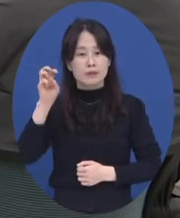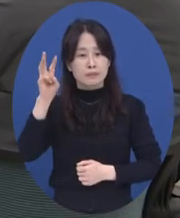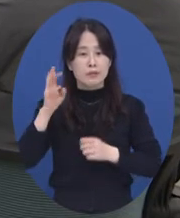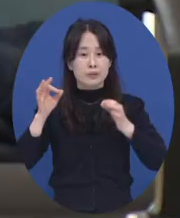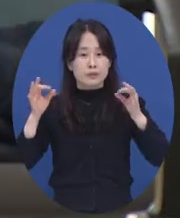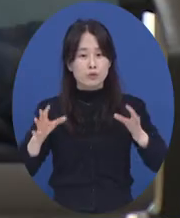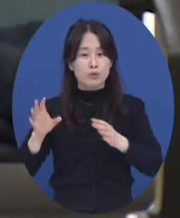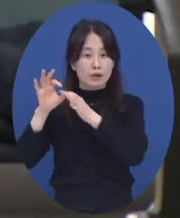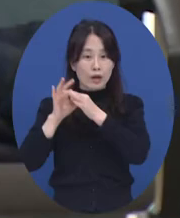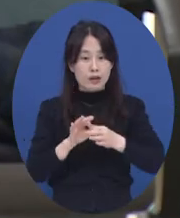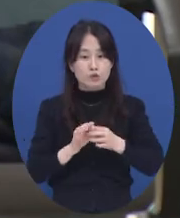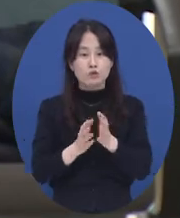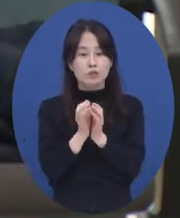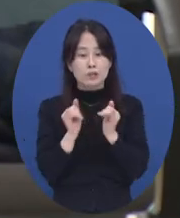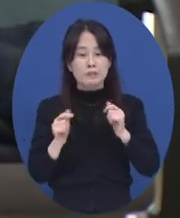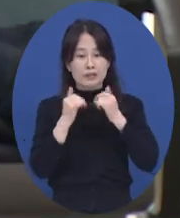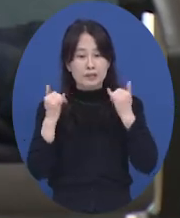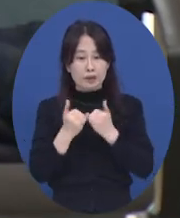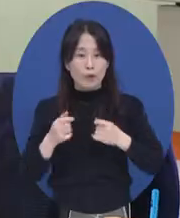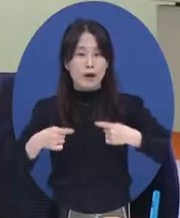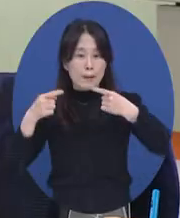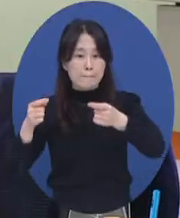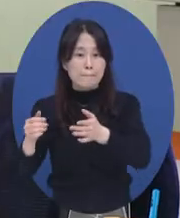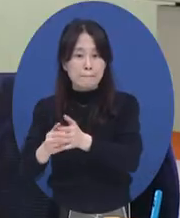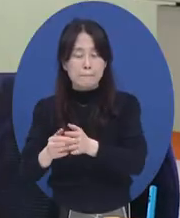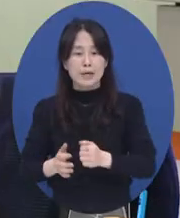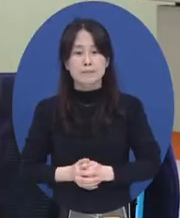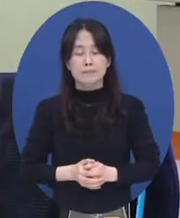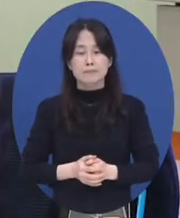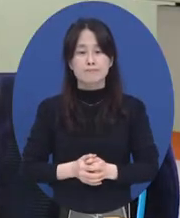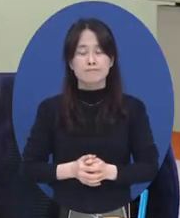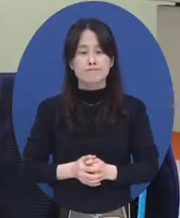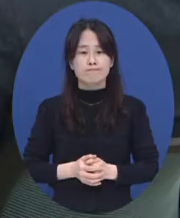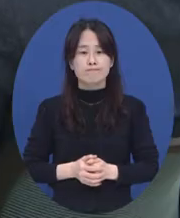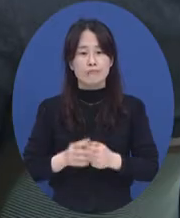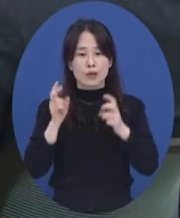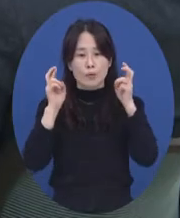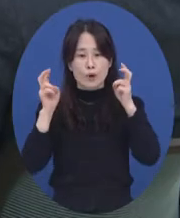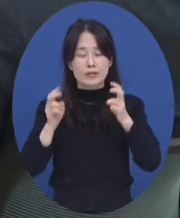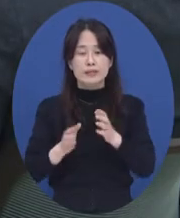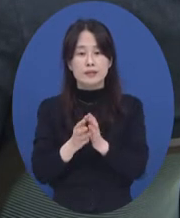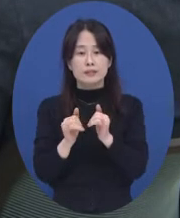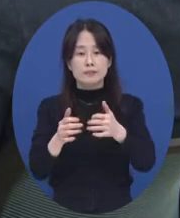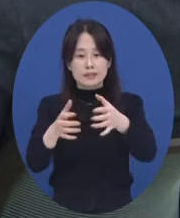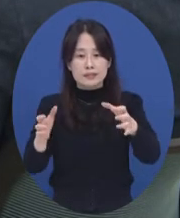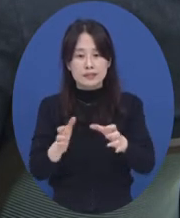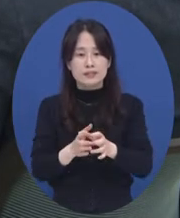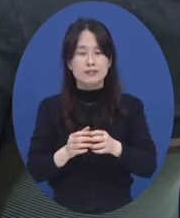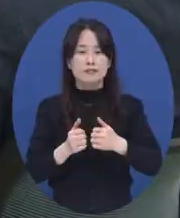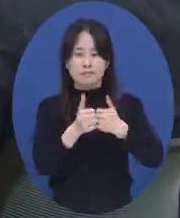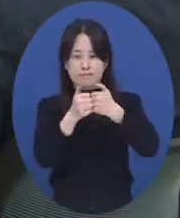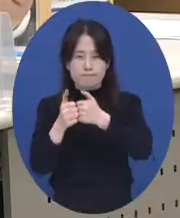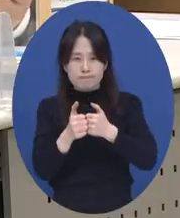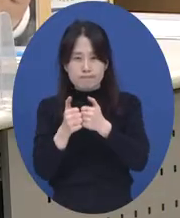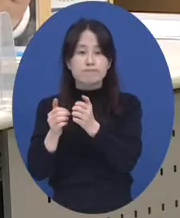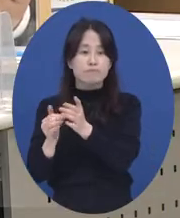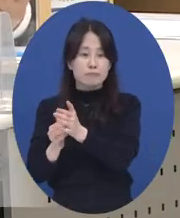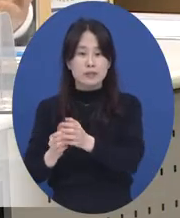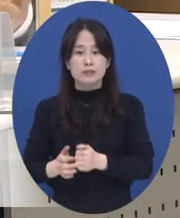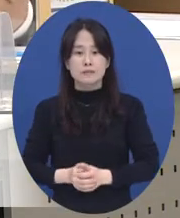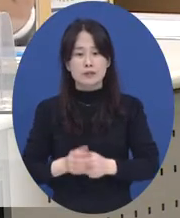일간 의 여정 의 시민사회가 응답했습니다 정관계 와 기업 시민단체 등이 머리를 맞대 씁니다